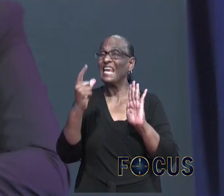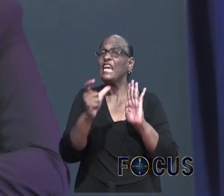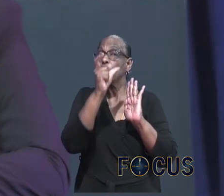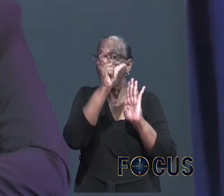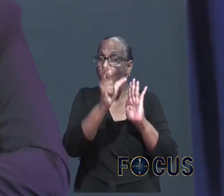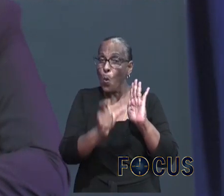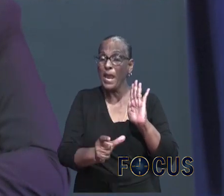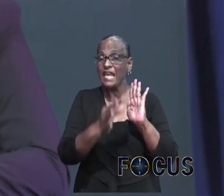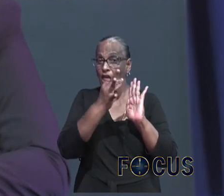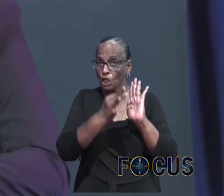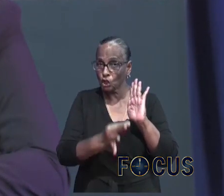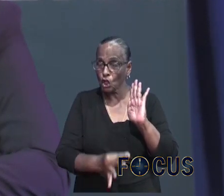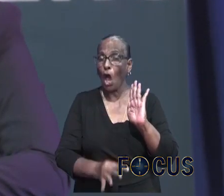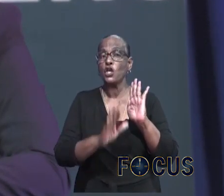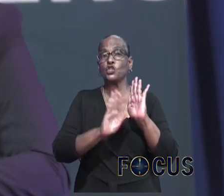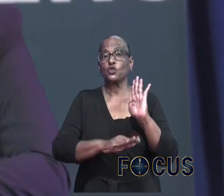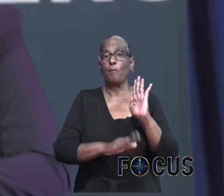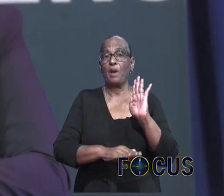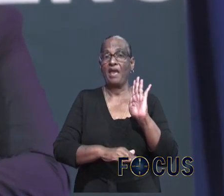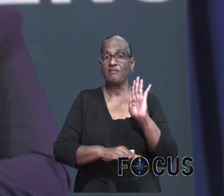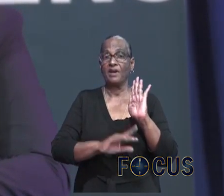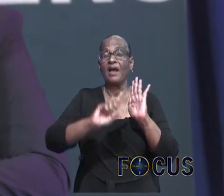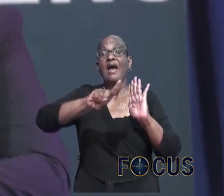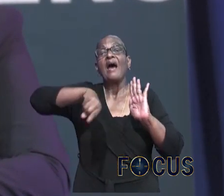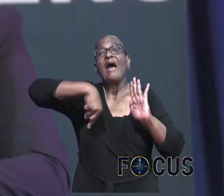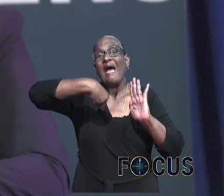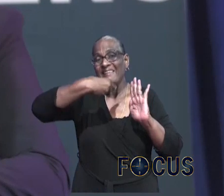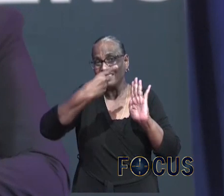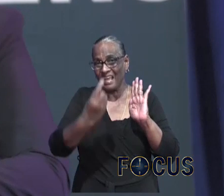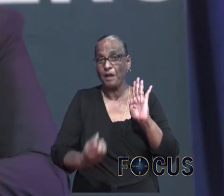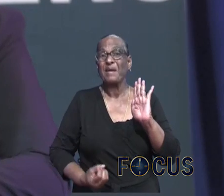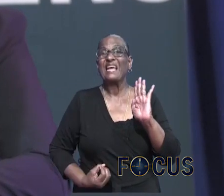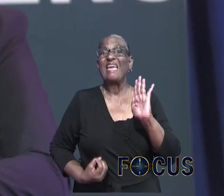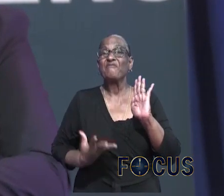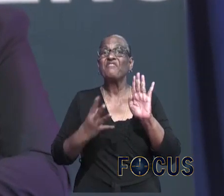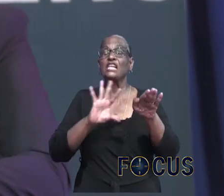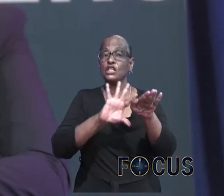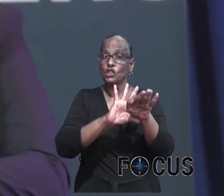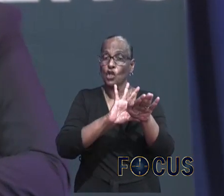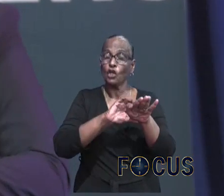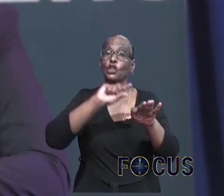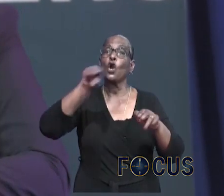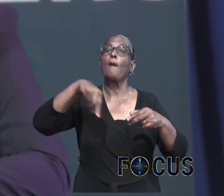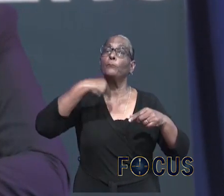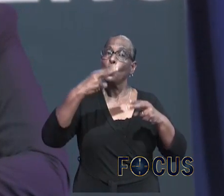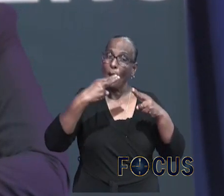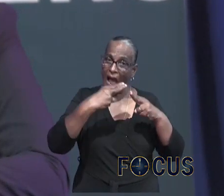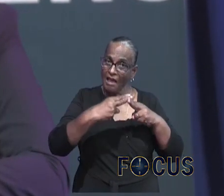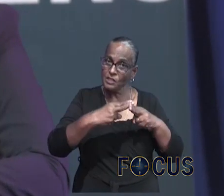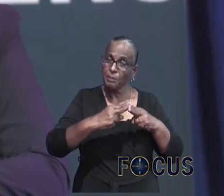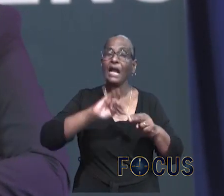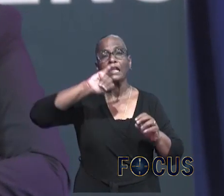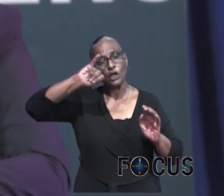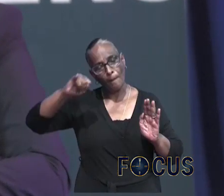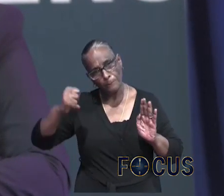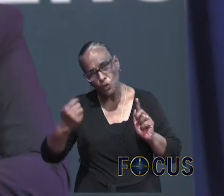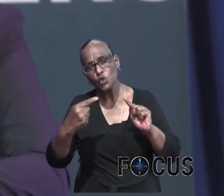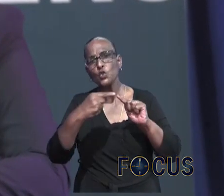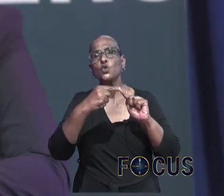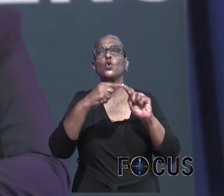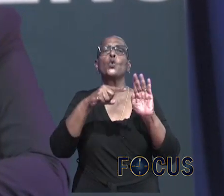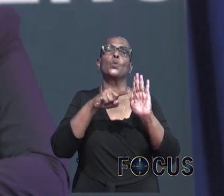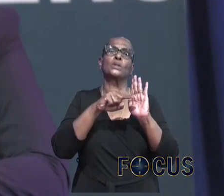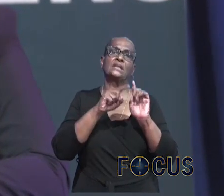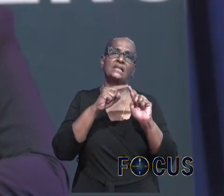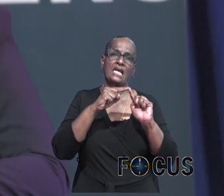houden. En daarna hebben ze weer een afspraak met de infectiologen en dan wordt er wederom getest. Ik denk dat ik weet waarom die vraag